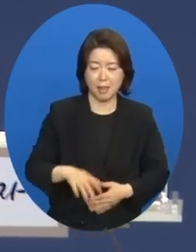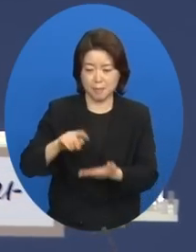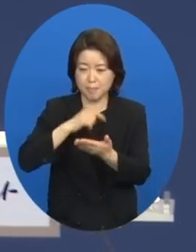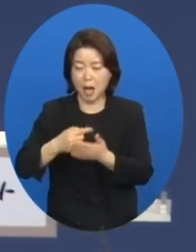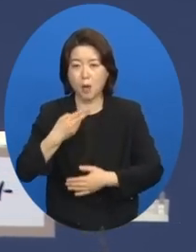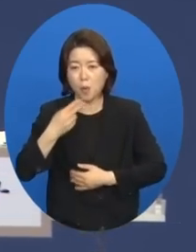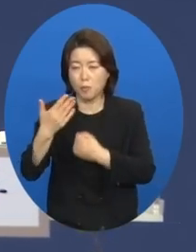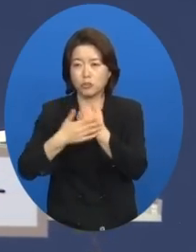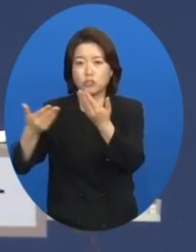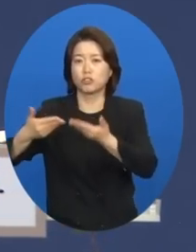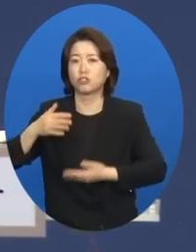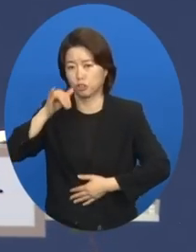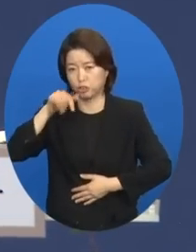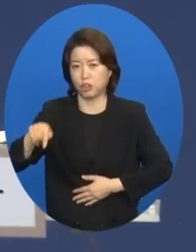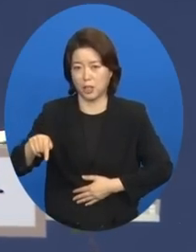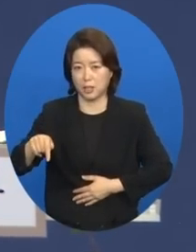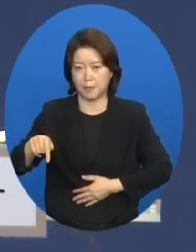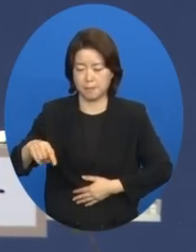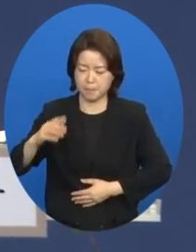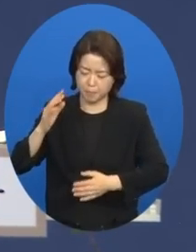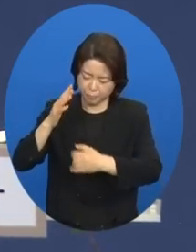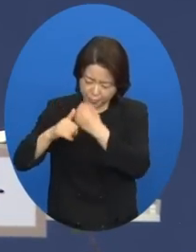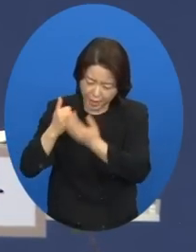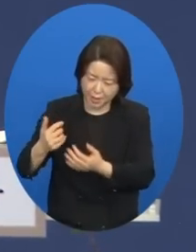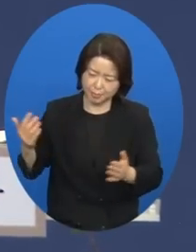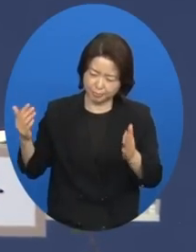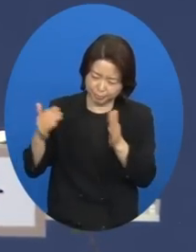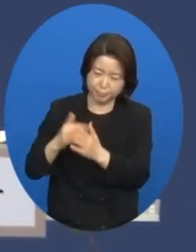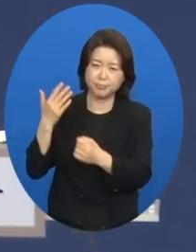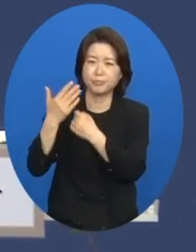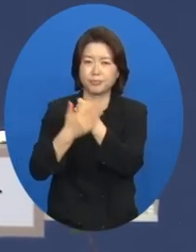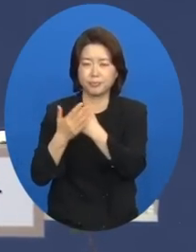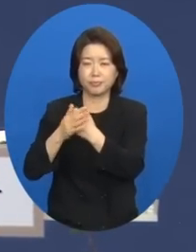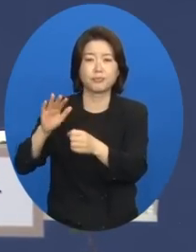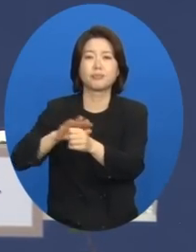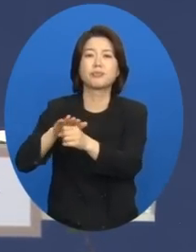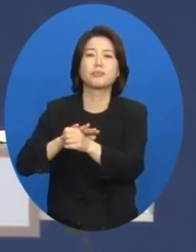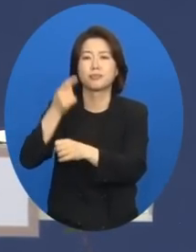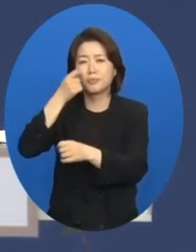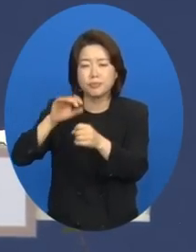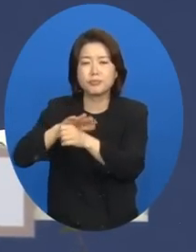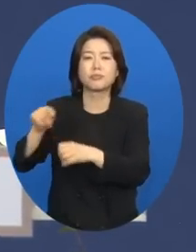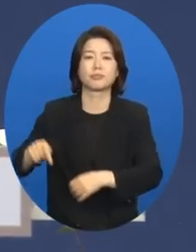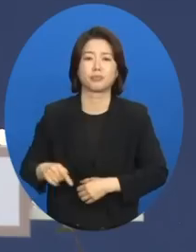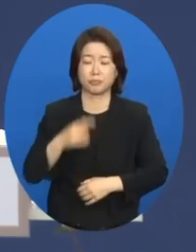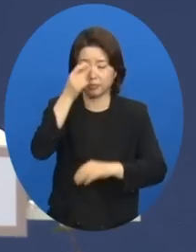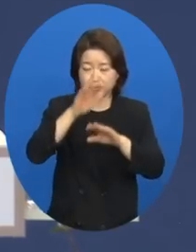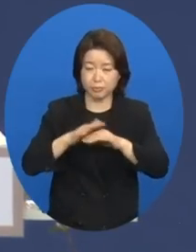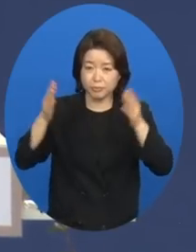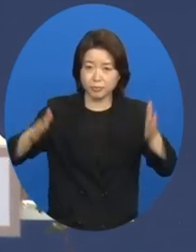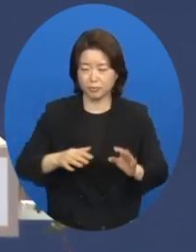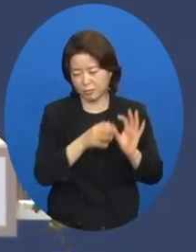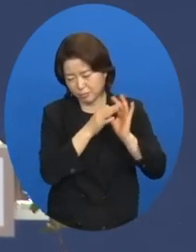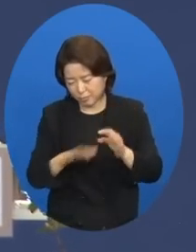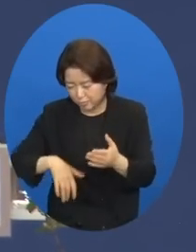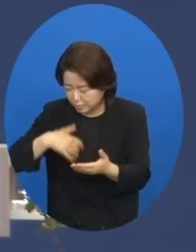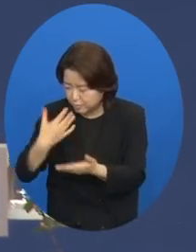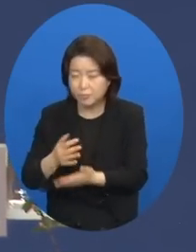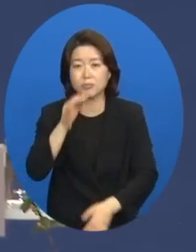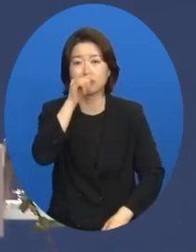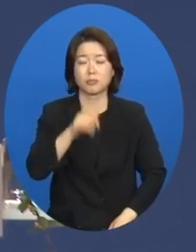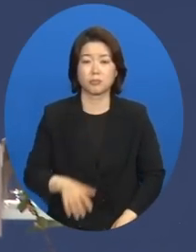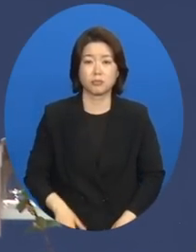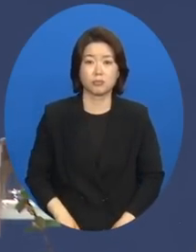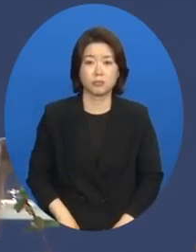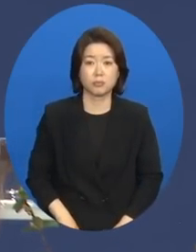은혜 하나님의 한없는 자비 오늘 예배 내내 감동이 되었습니다.